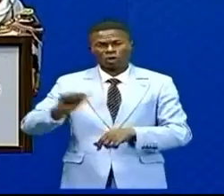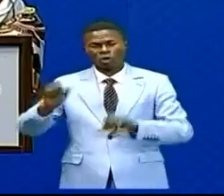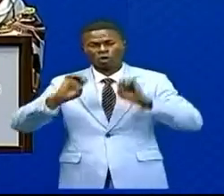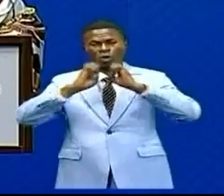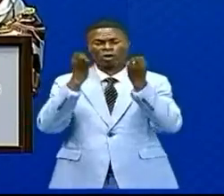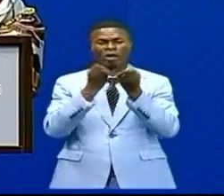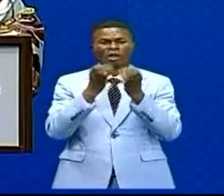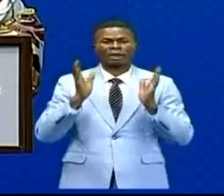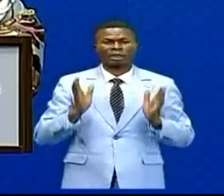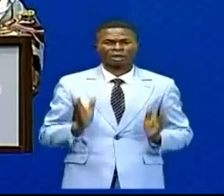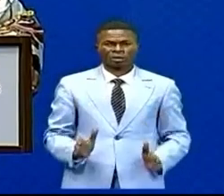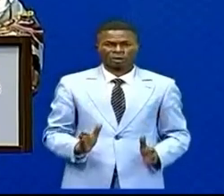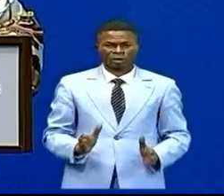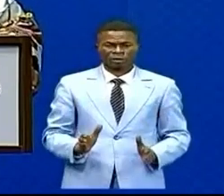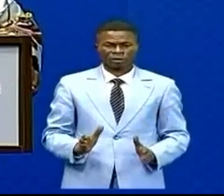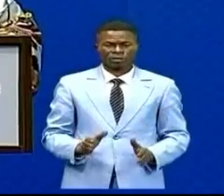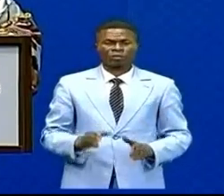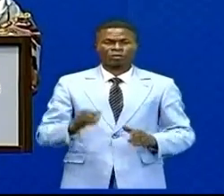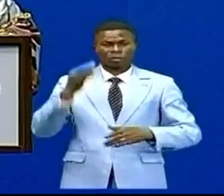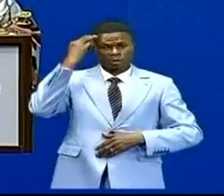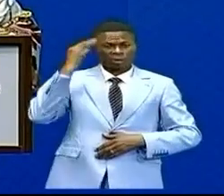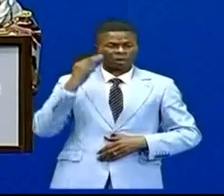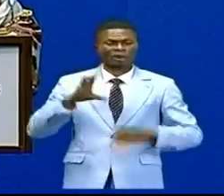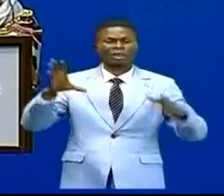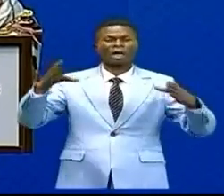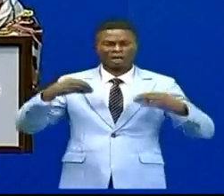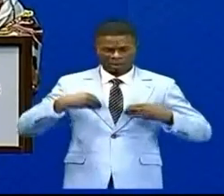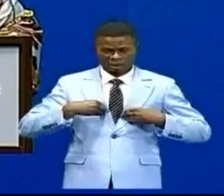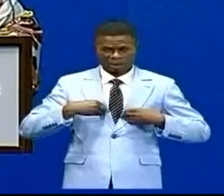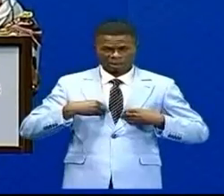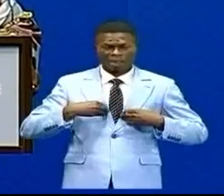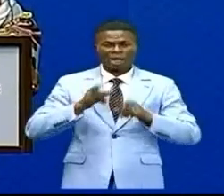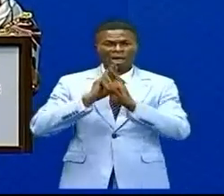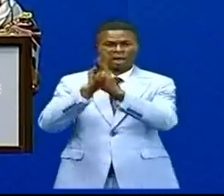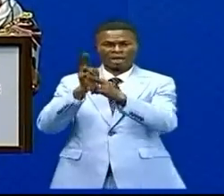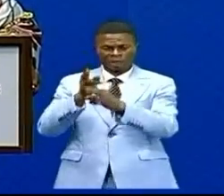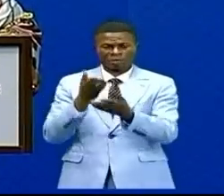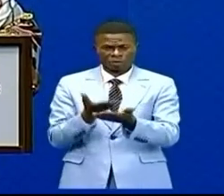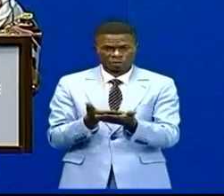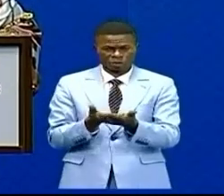entrepreneurs. Le Conseil a pris acte de ces rapports.